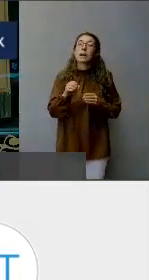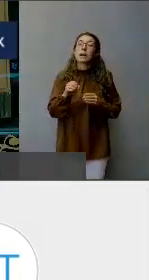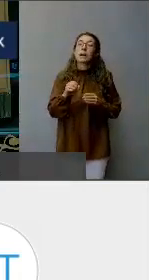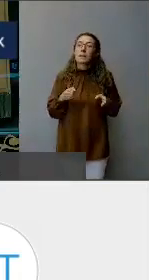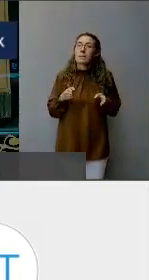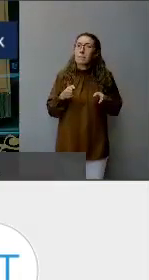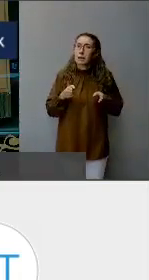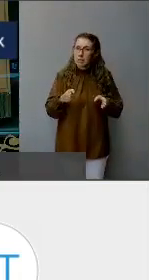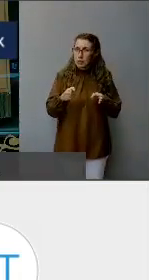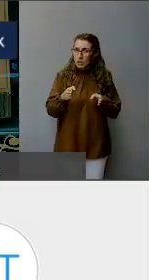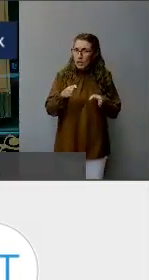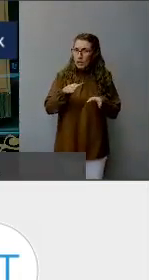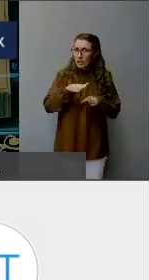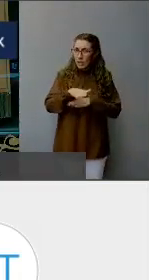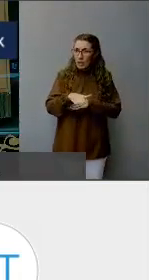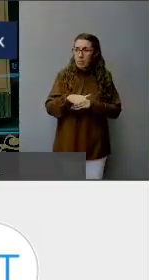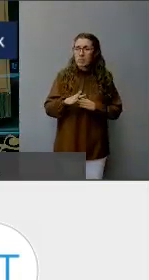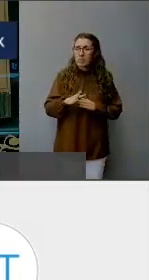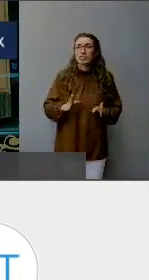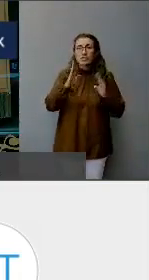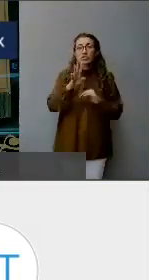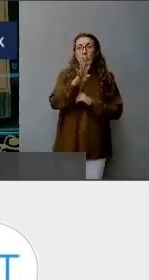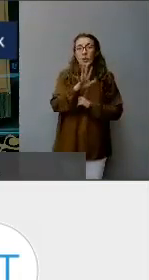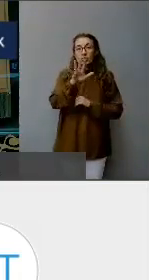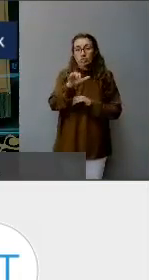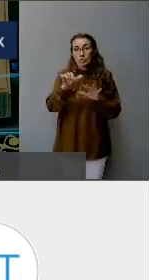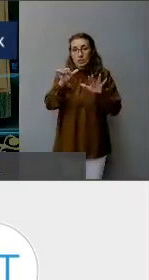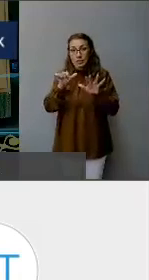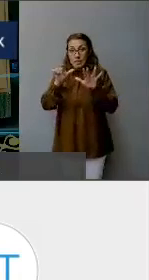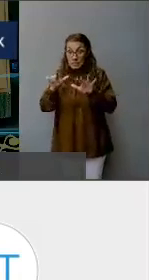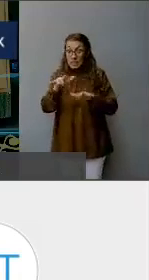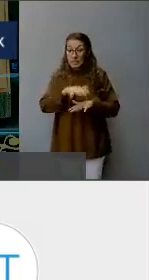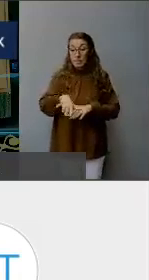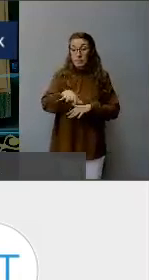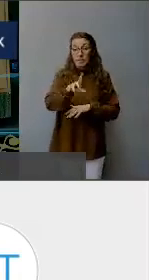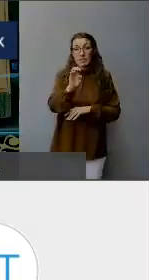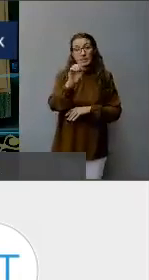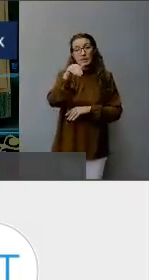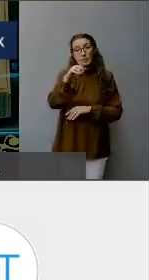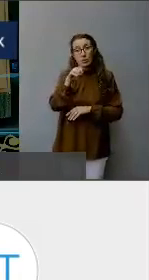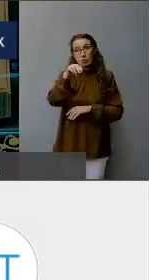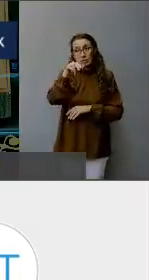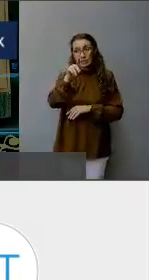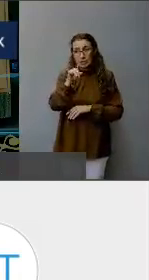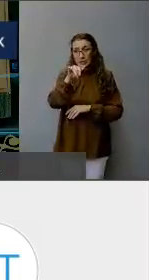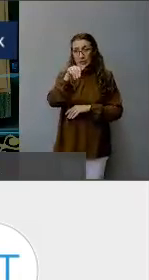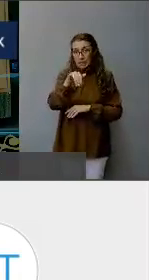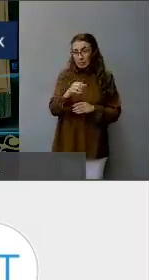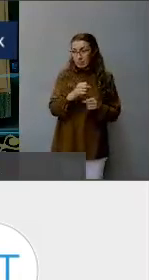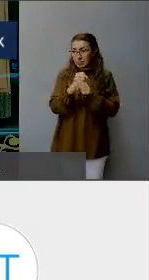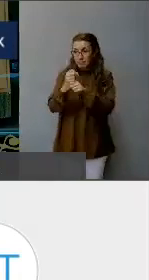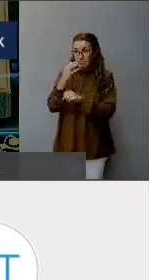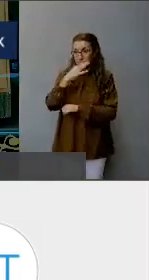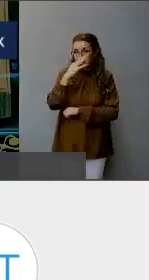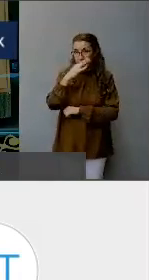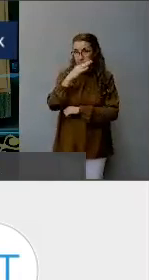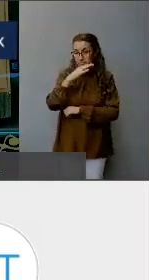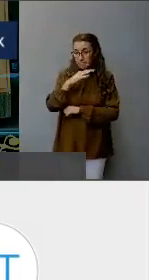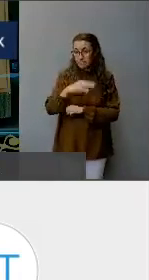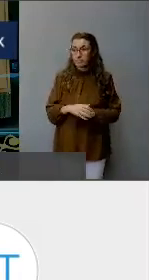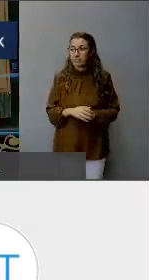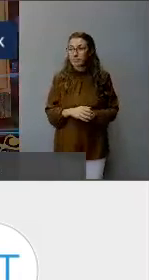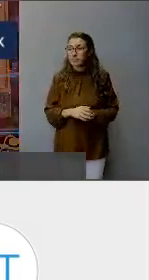3 4 5 6 e 7 di piazza rimondini le dò la parola per l'illustrazione consigliere prego